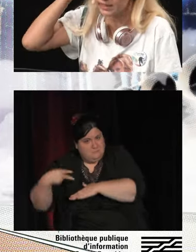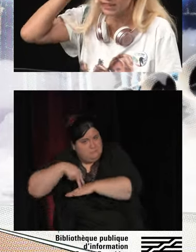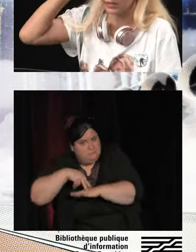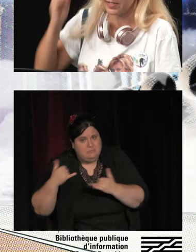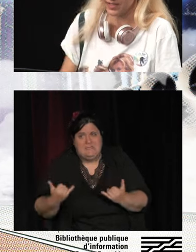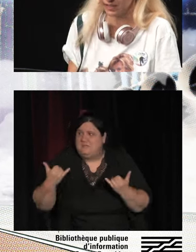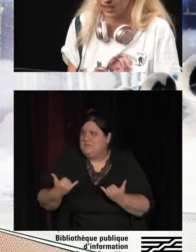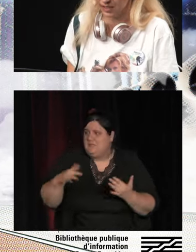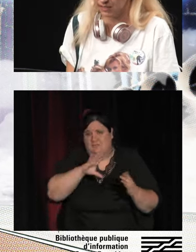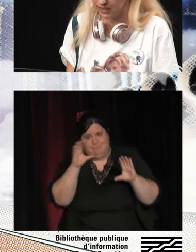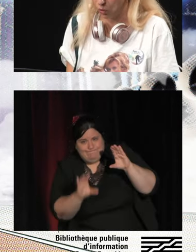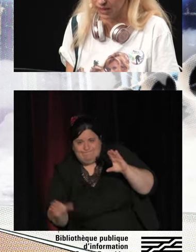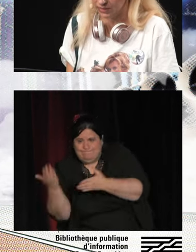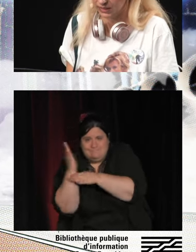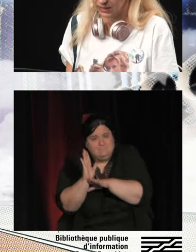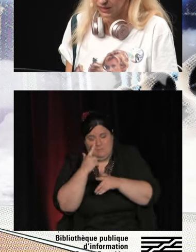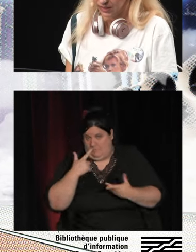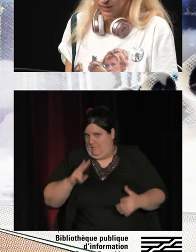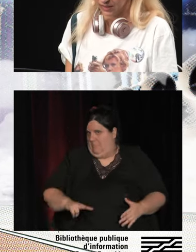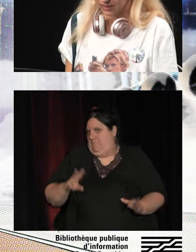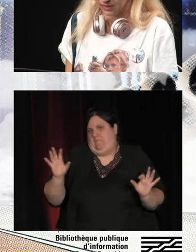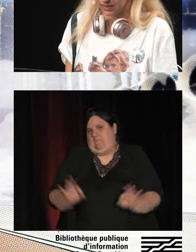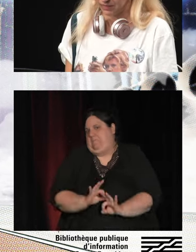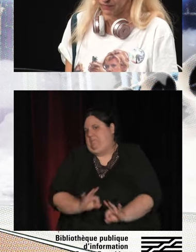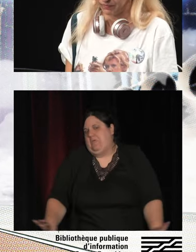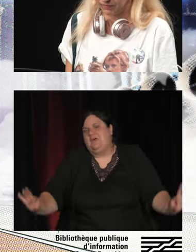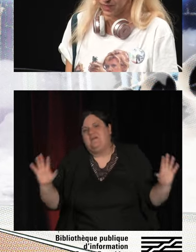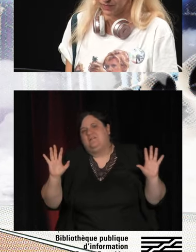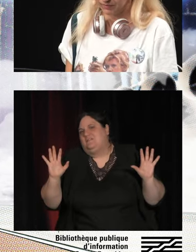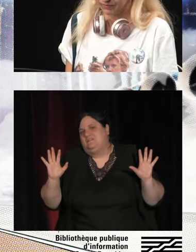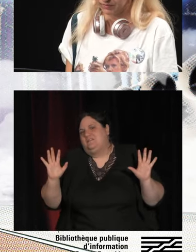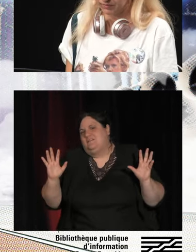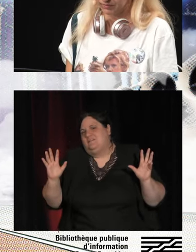type de soirée. Enfin, c'est trop bien.